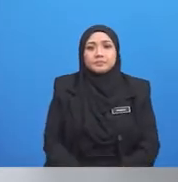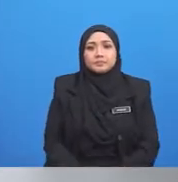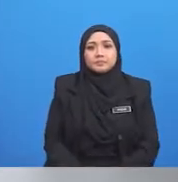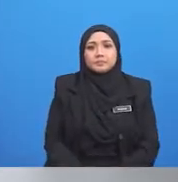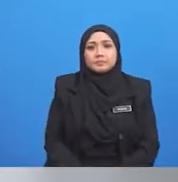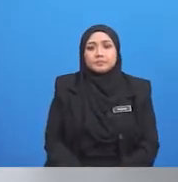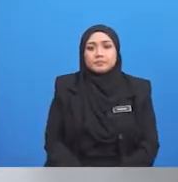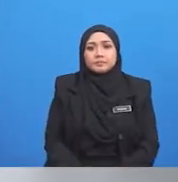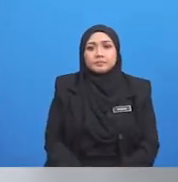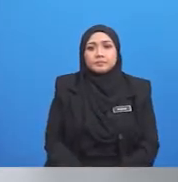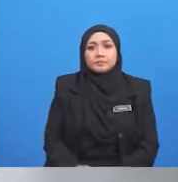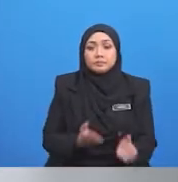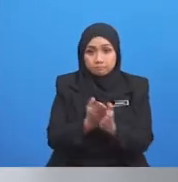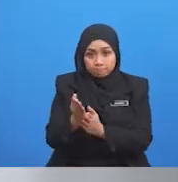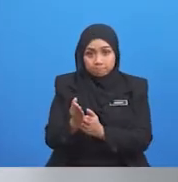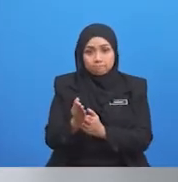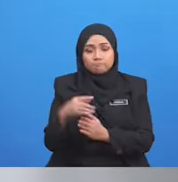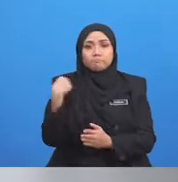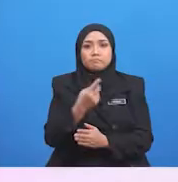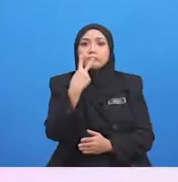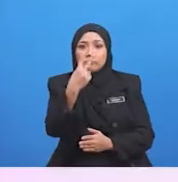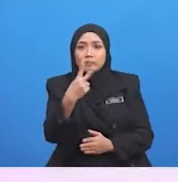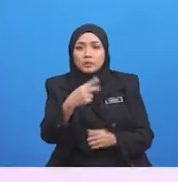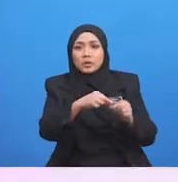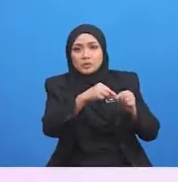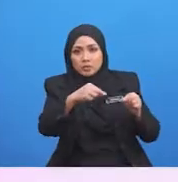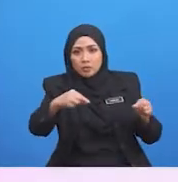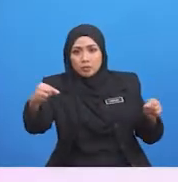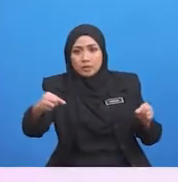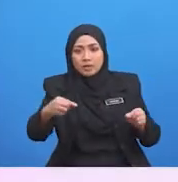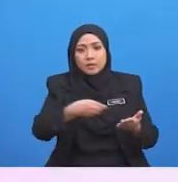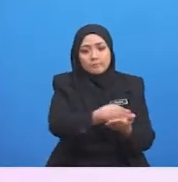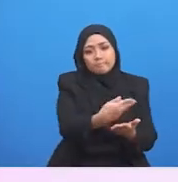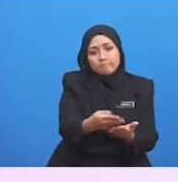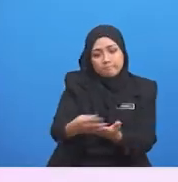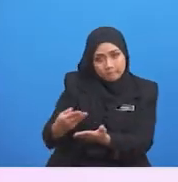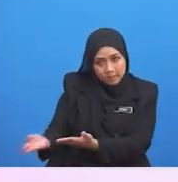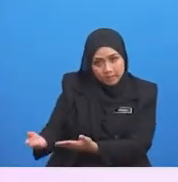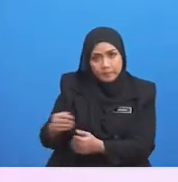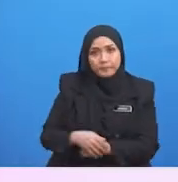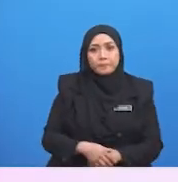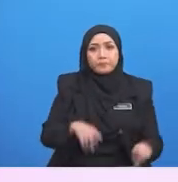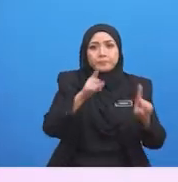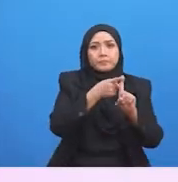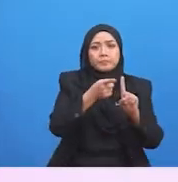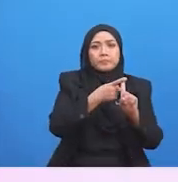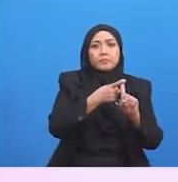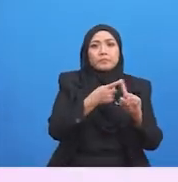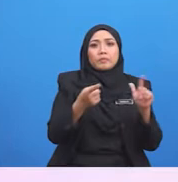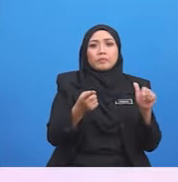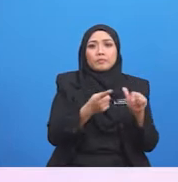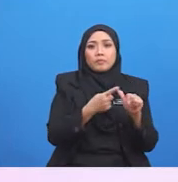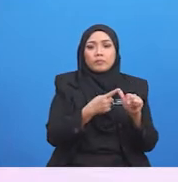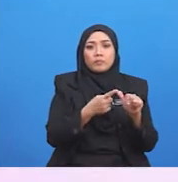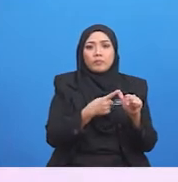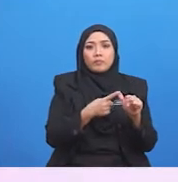pelajar sekalian, seterusnya kita lihat pula tentang saluran agihan. Saluran agihan yang pertama adalah produk tadi dikeluarkan oleh